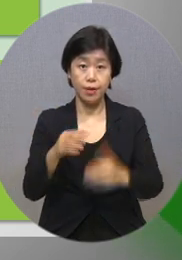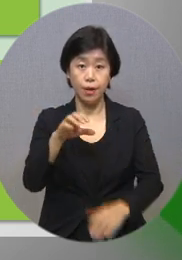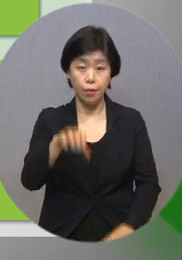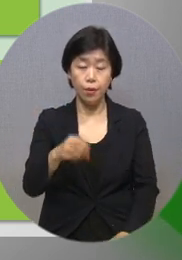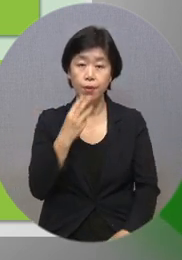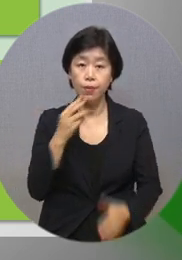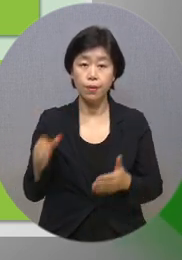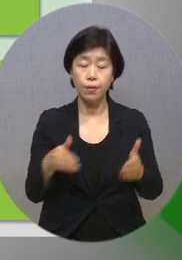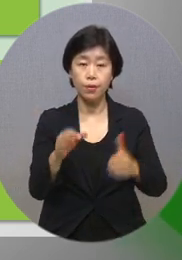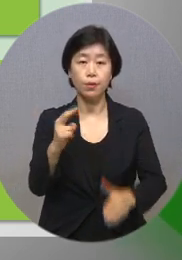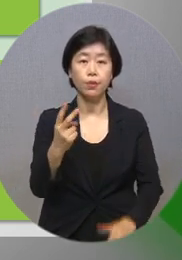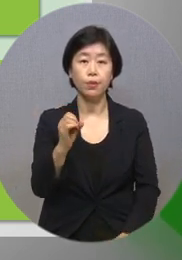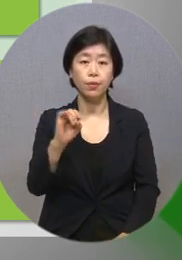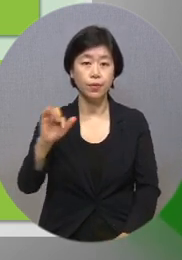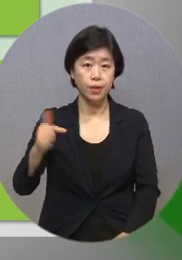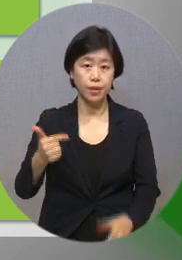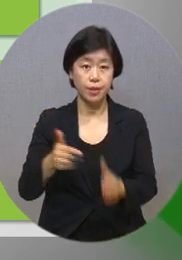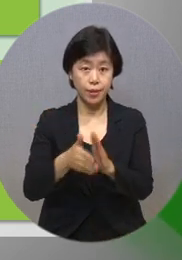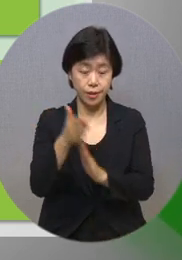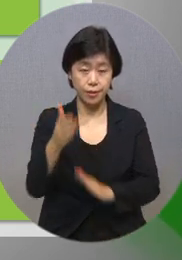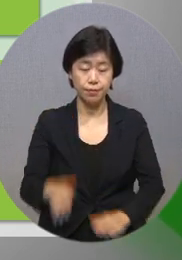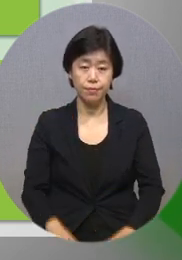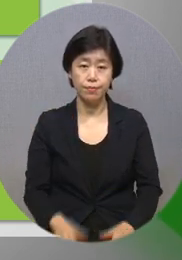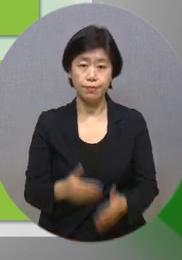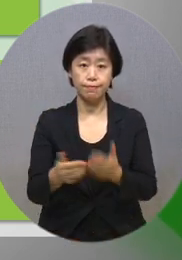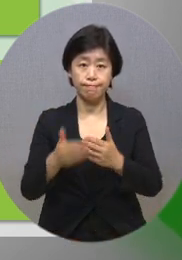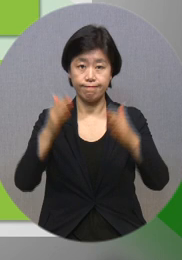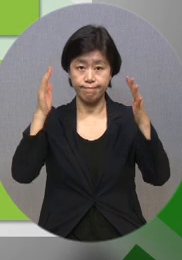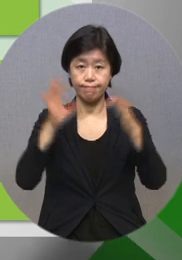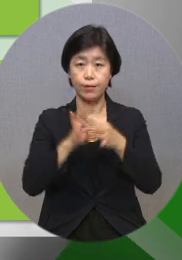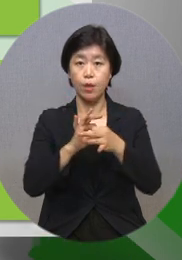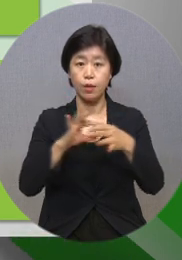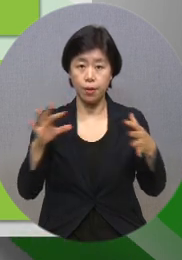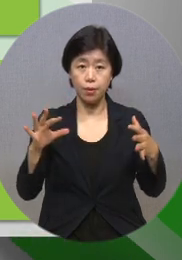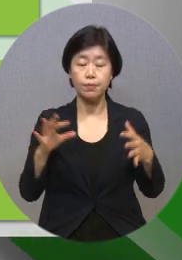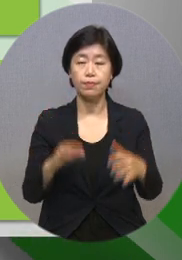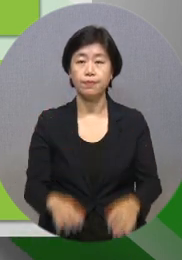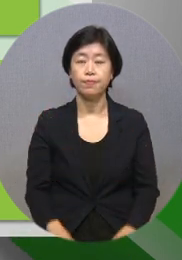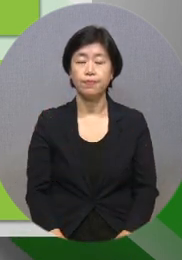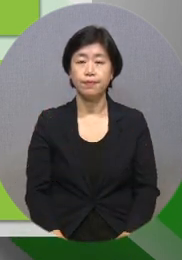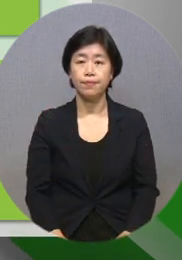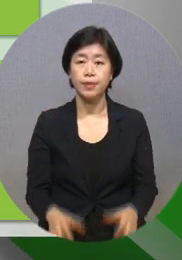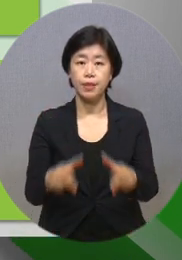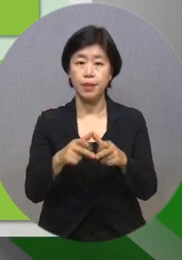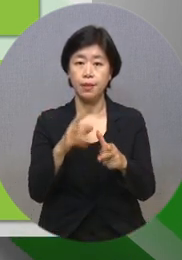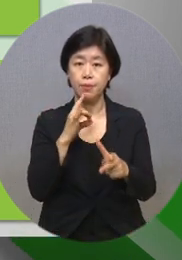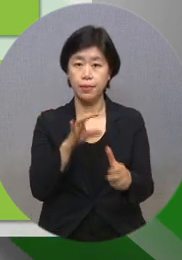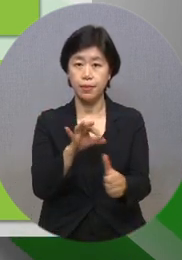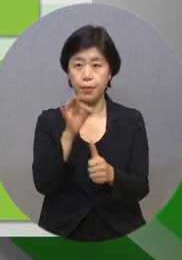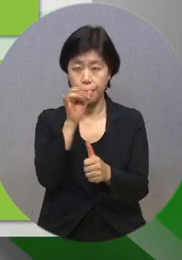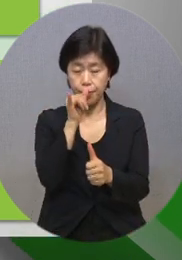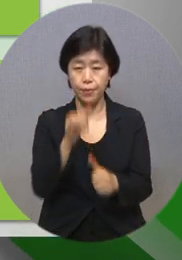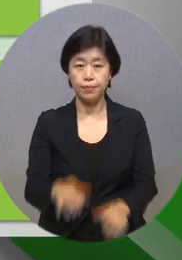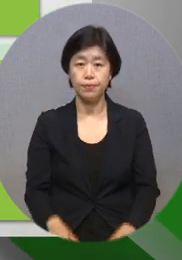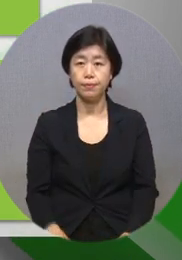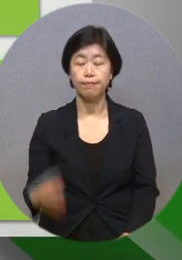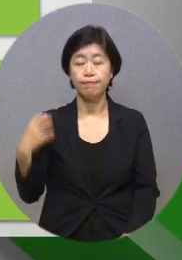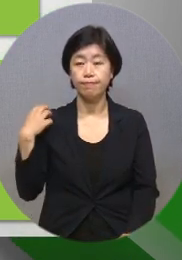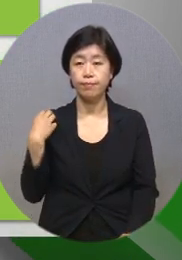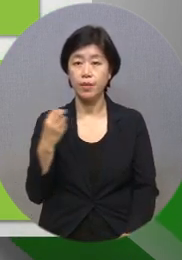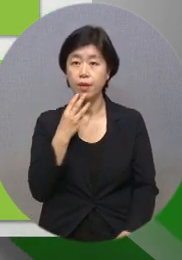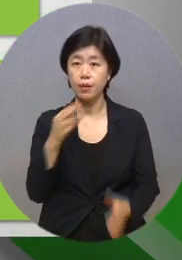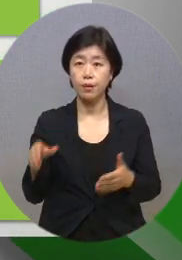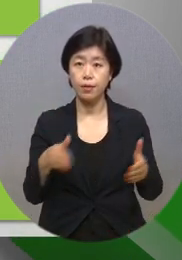경기도 용인시입니다. 경력과 학력은 무관하며 상용직을 채용합니다. 장애인만 채용하며